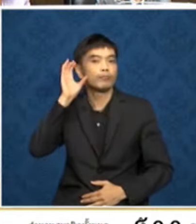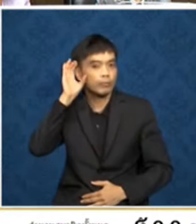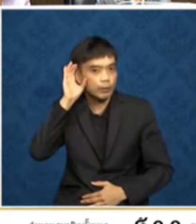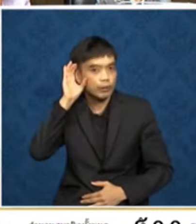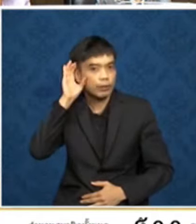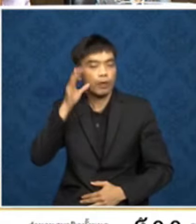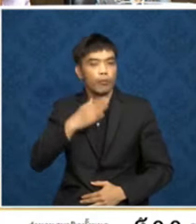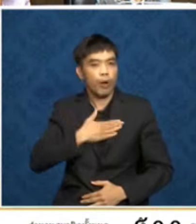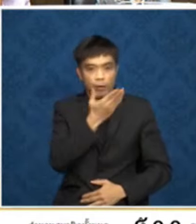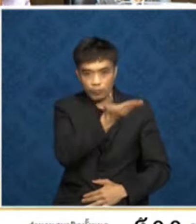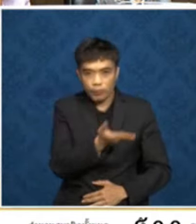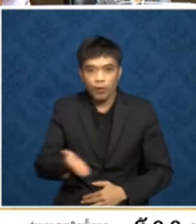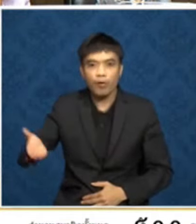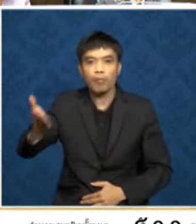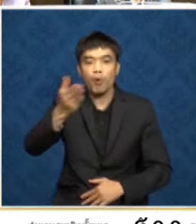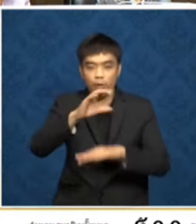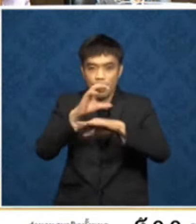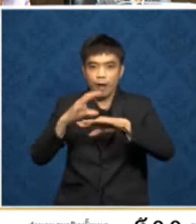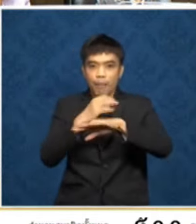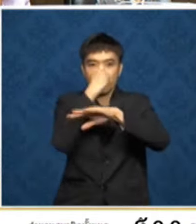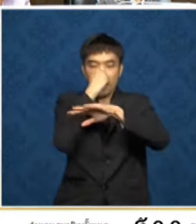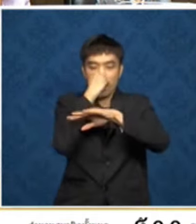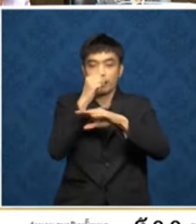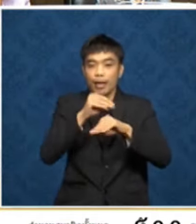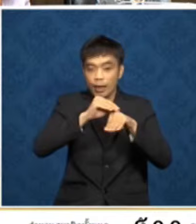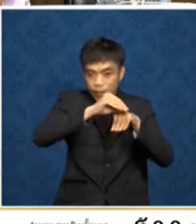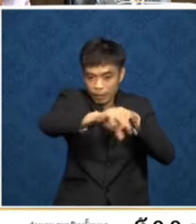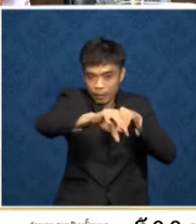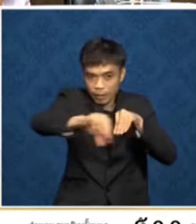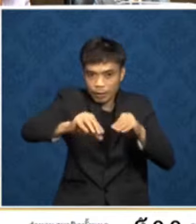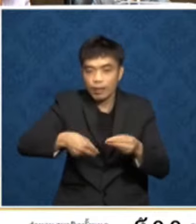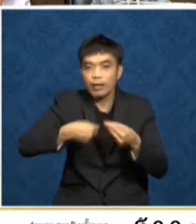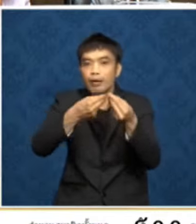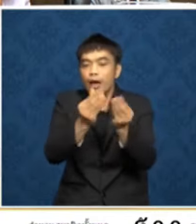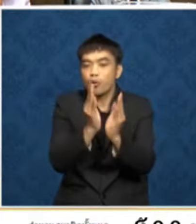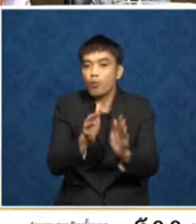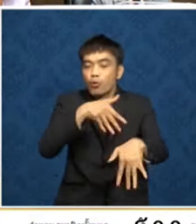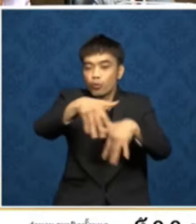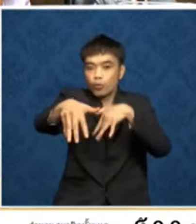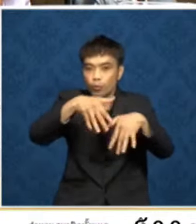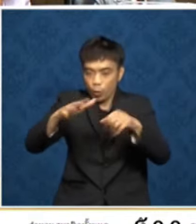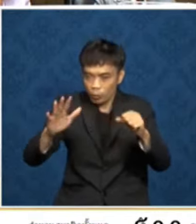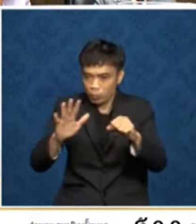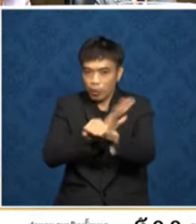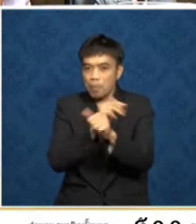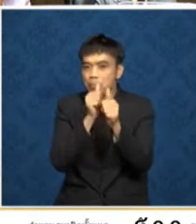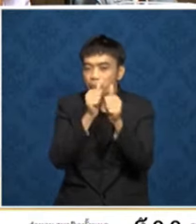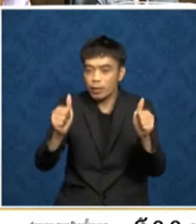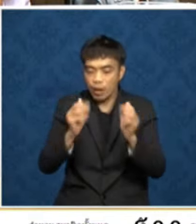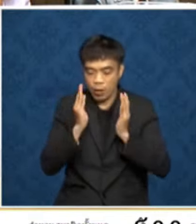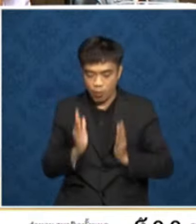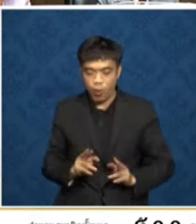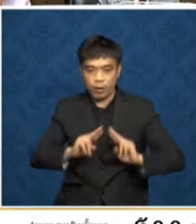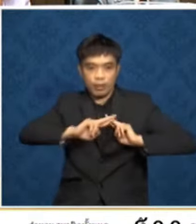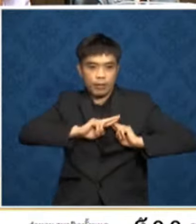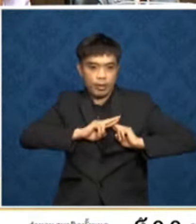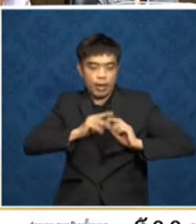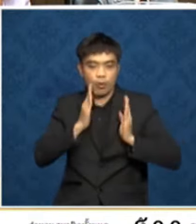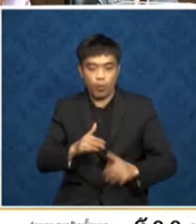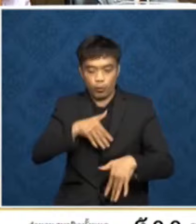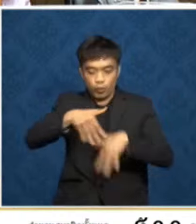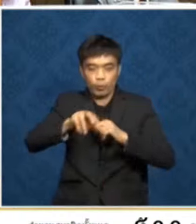ที่เห็นการกระจายอำนาจอย่างสมบูรณ์แบบที่พี่น้องประชาชนสามารถมีส่วนในการตัดสินใจบริหาร